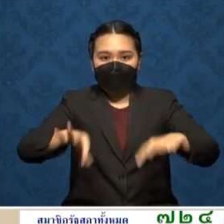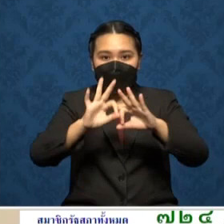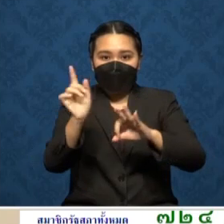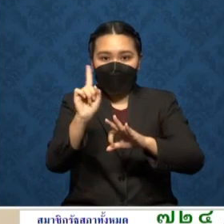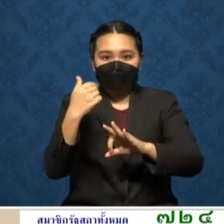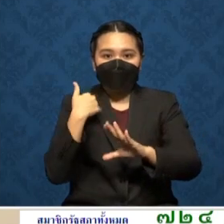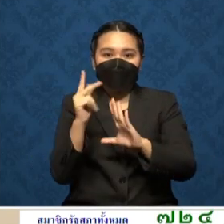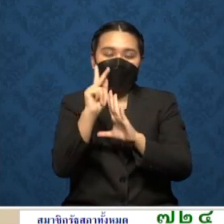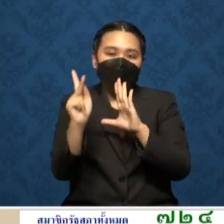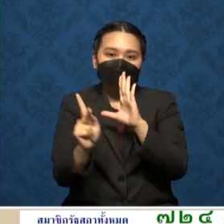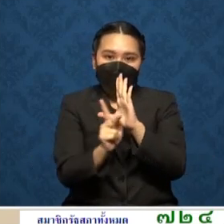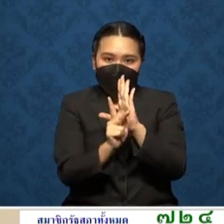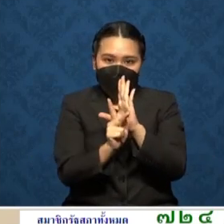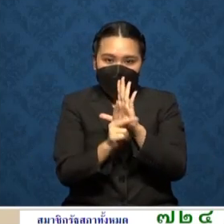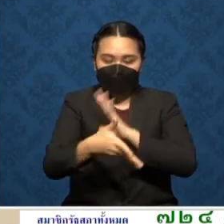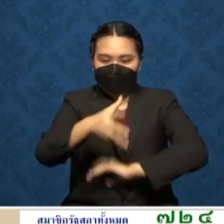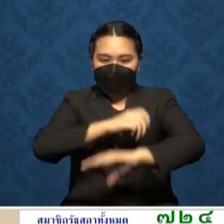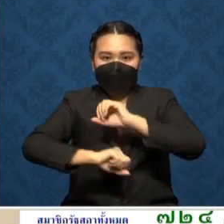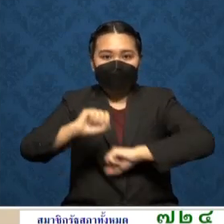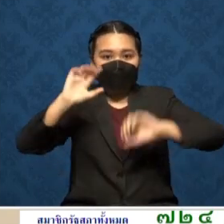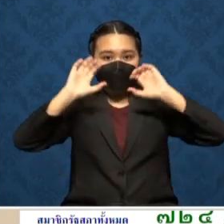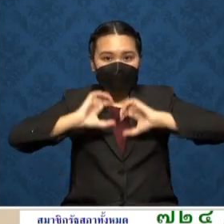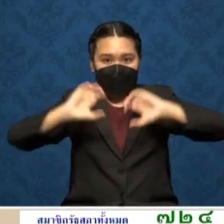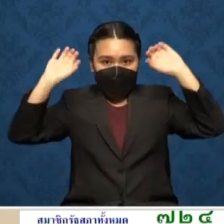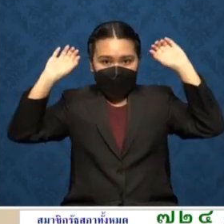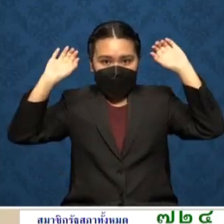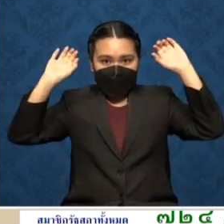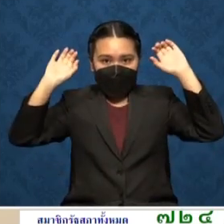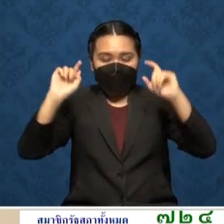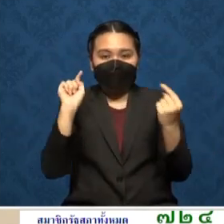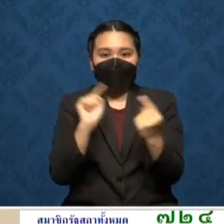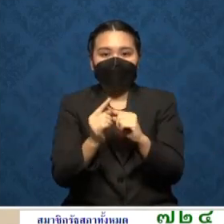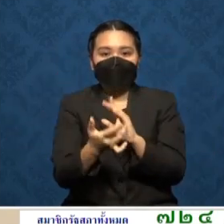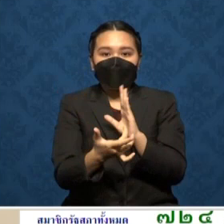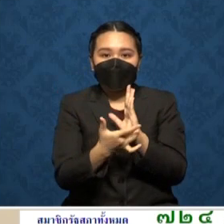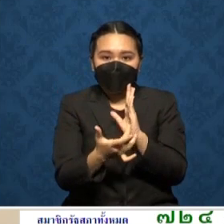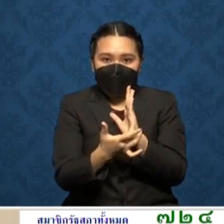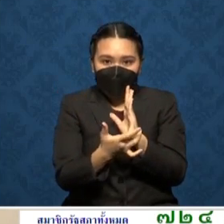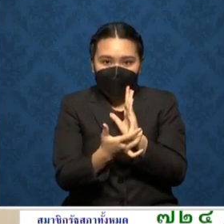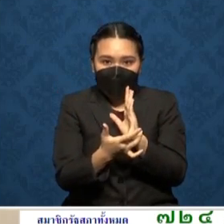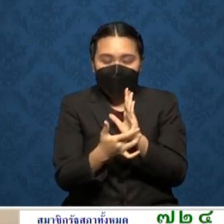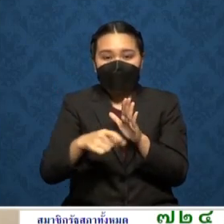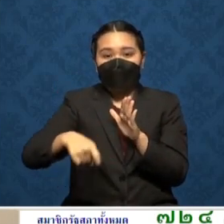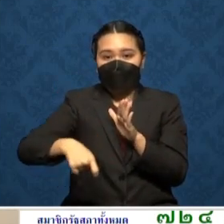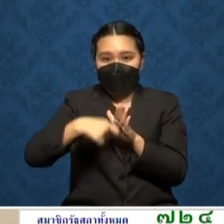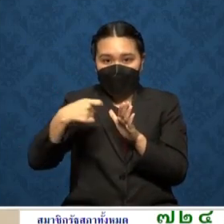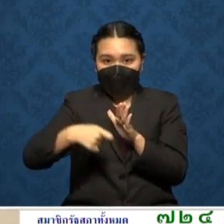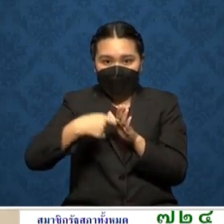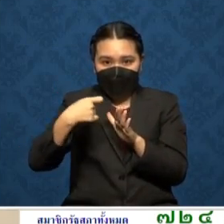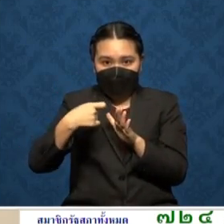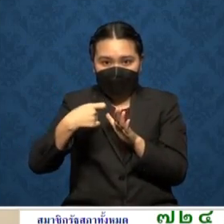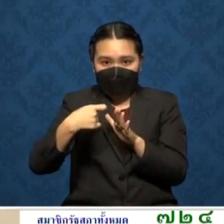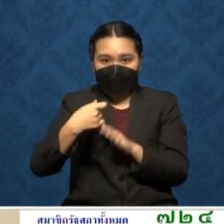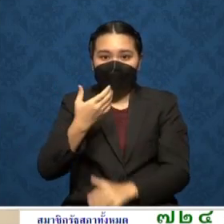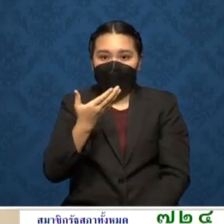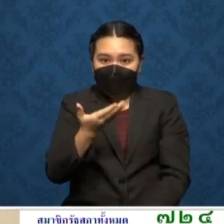มายว่าด้วยการปฏิบัติราชการทางอิเล็กทรอนิกส์สำหรับเหตุผลนั้นขอประธานกราบ